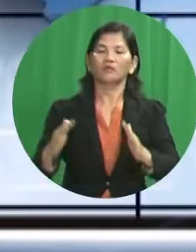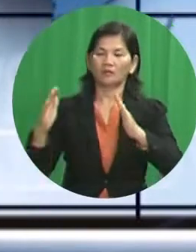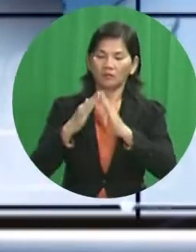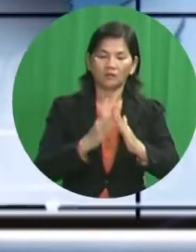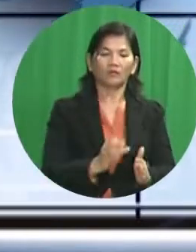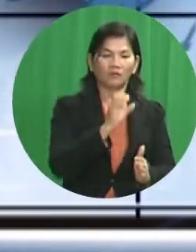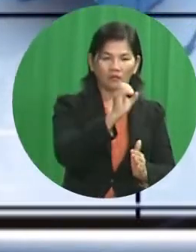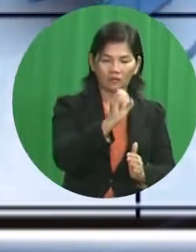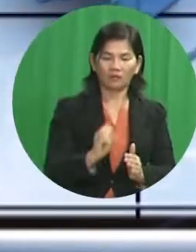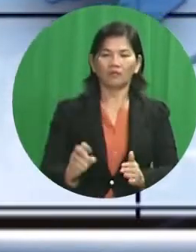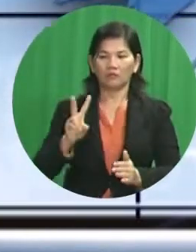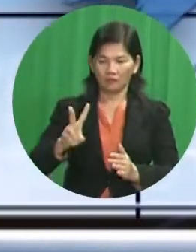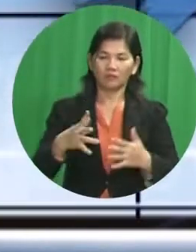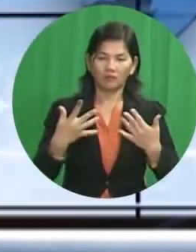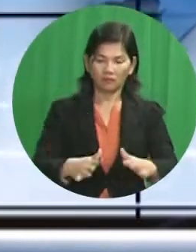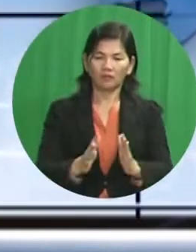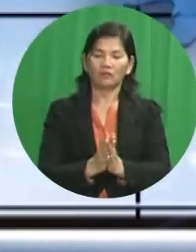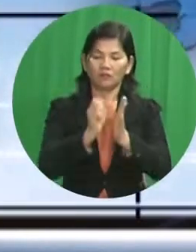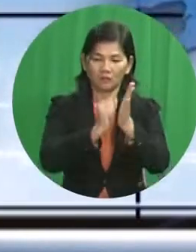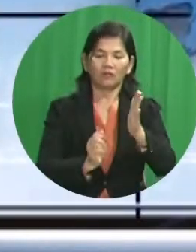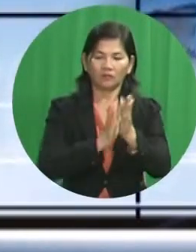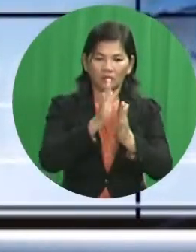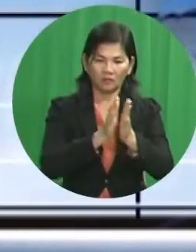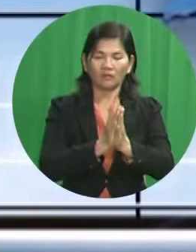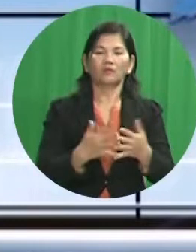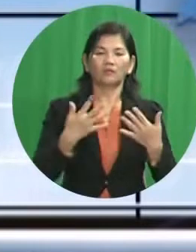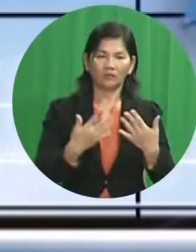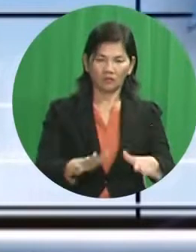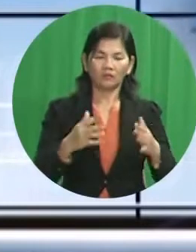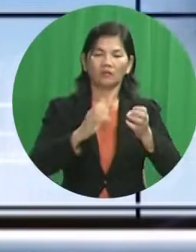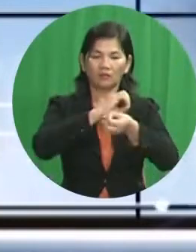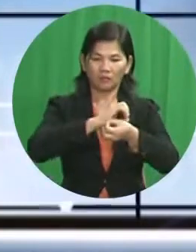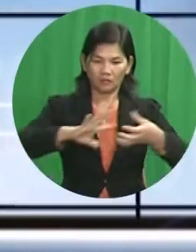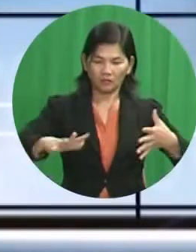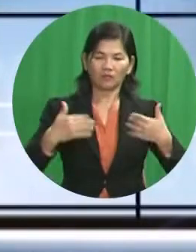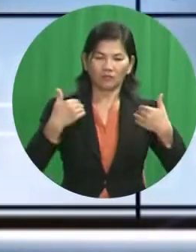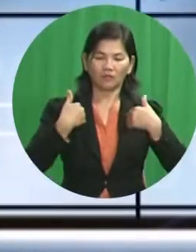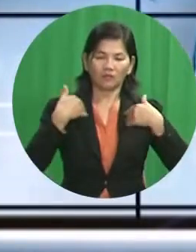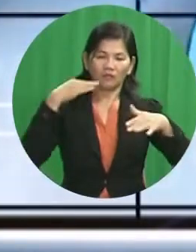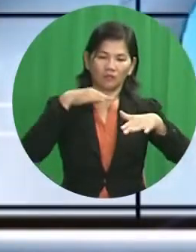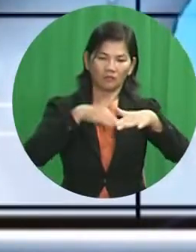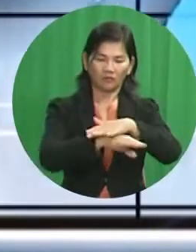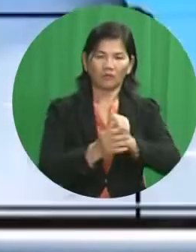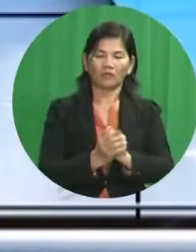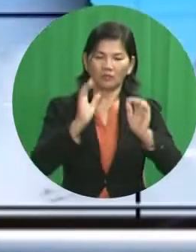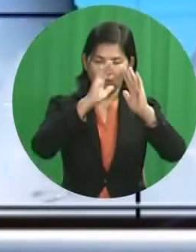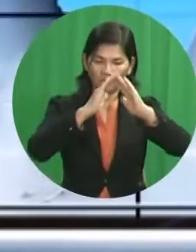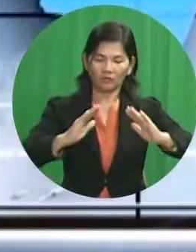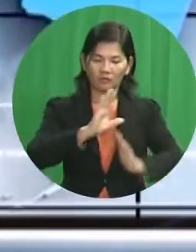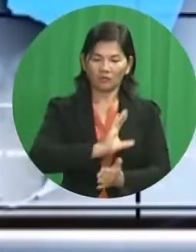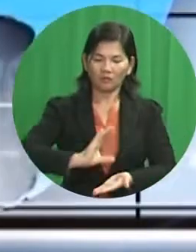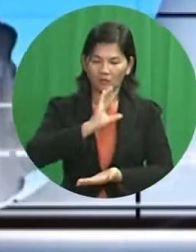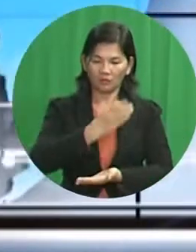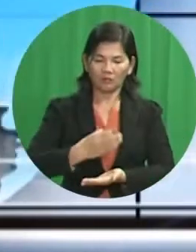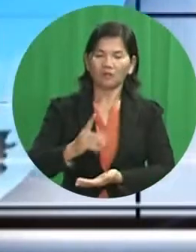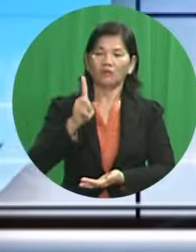អូវូបន្ទាប់ពីទីក្រុងភៀកខាងត្បូងប្រទេសនីសេរីយ៉ាត្រូវបានបំផ្លិចបំផ្លាញដោយការវាយប្រហារលើព្រះវិហារមួយនៅមុន